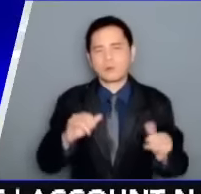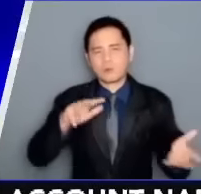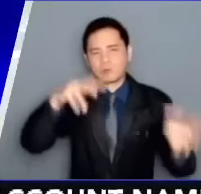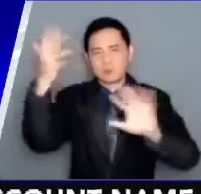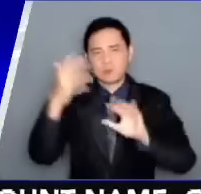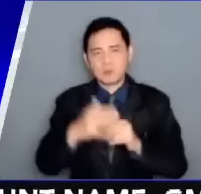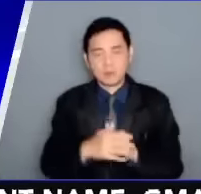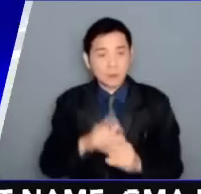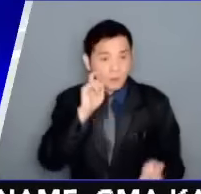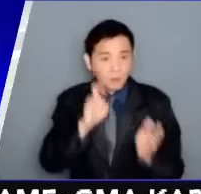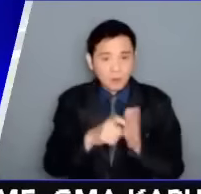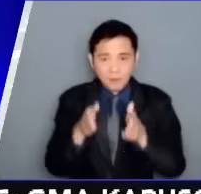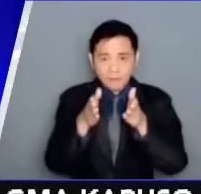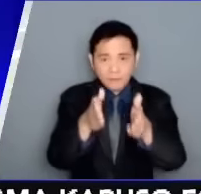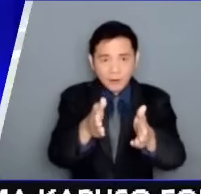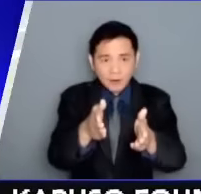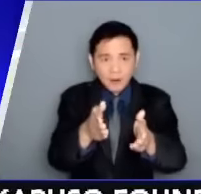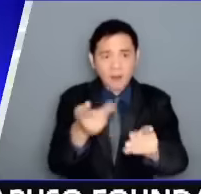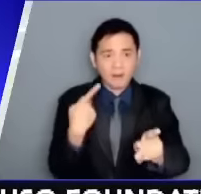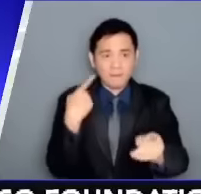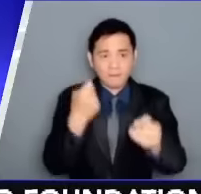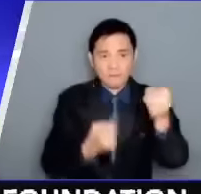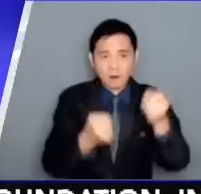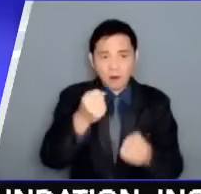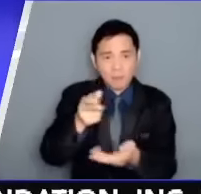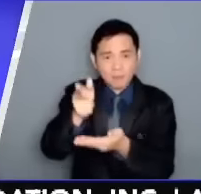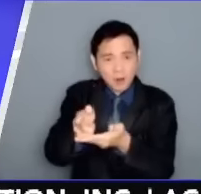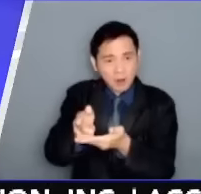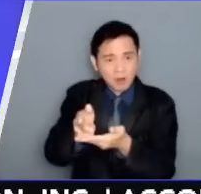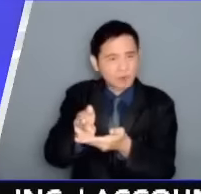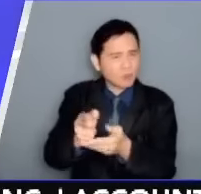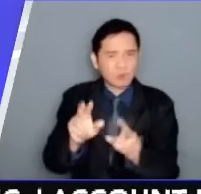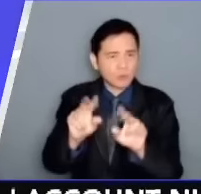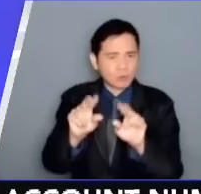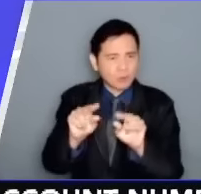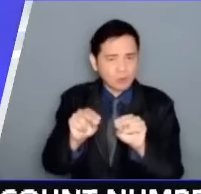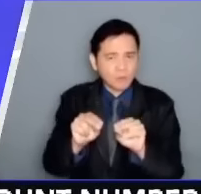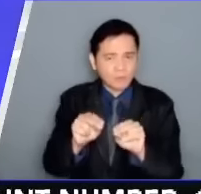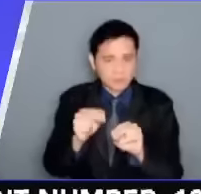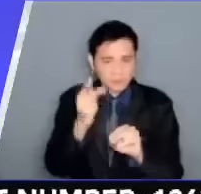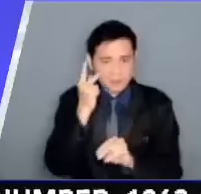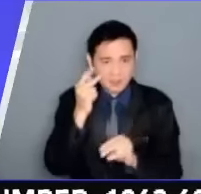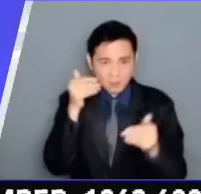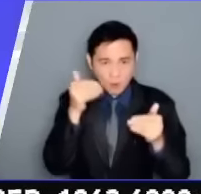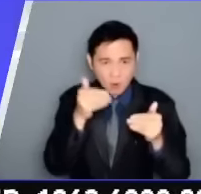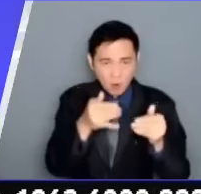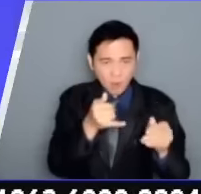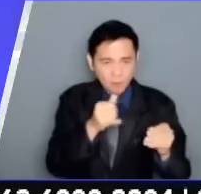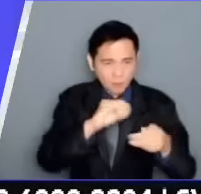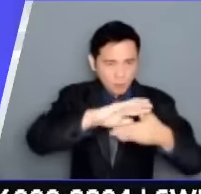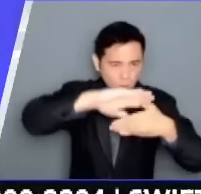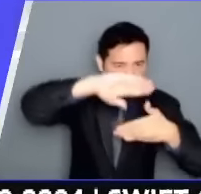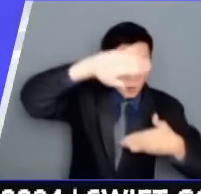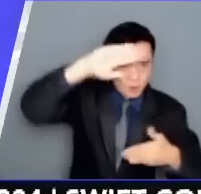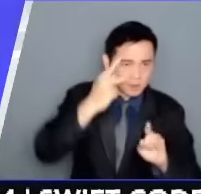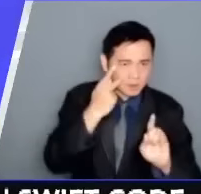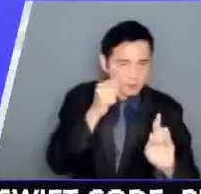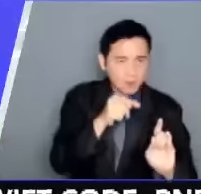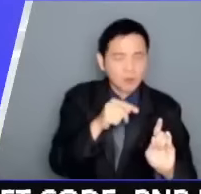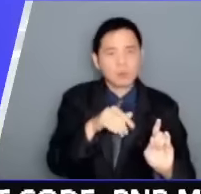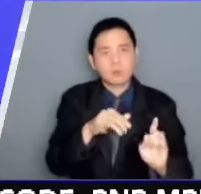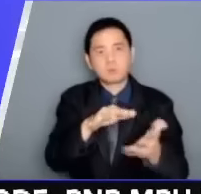naka-park lamang diyan yung mga sasakyan Pero kapag nilapitan mo nandiyan yung mga pinsala na naidulot sa mga sasakyan yung iba inanod diyan